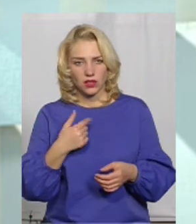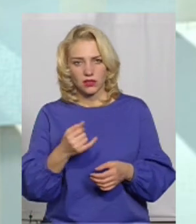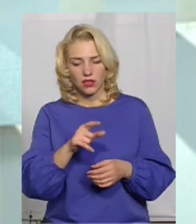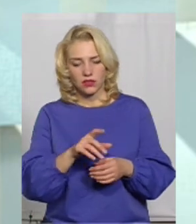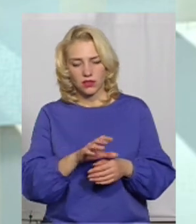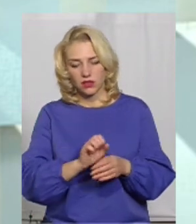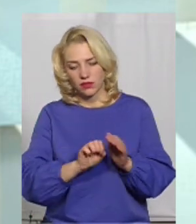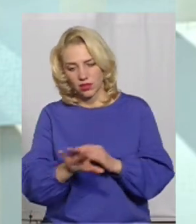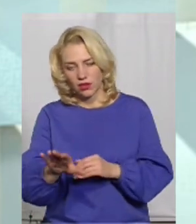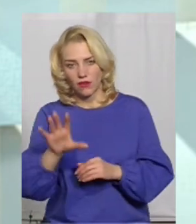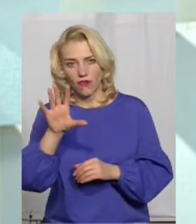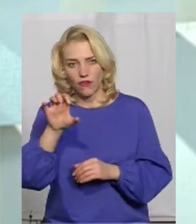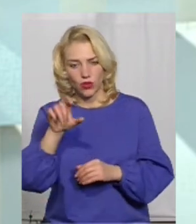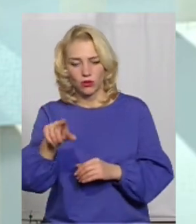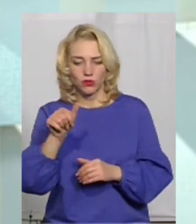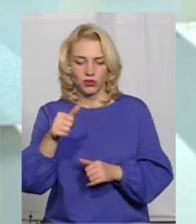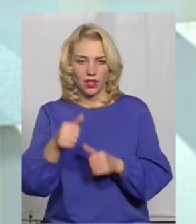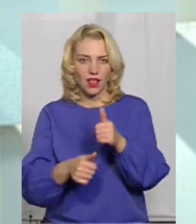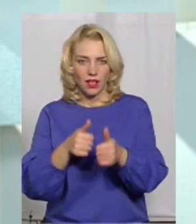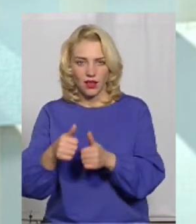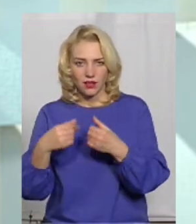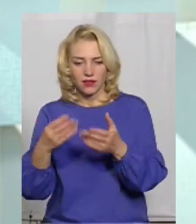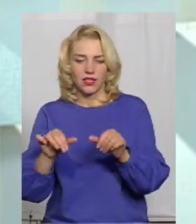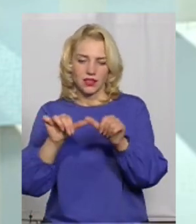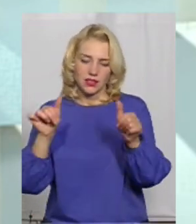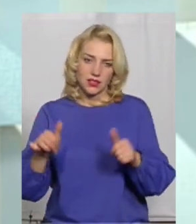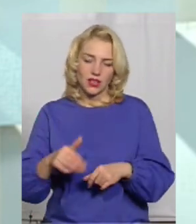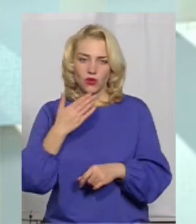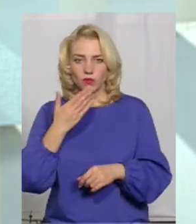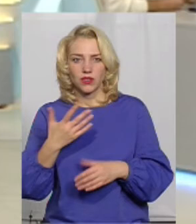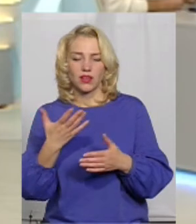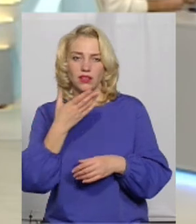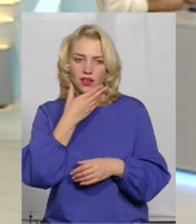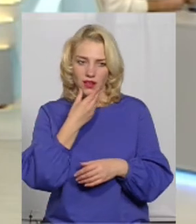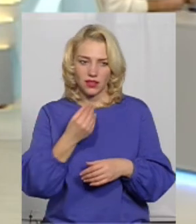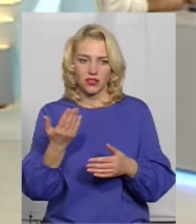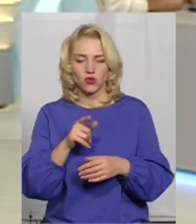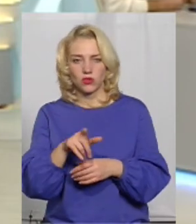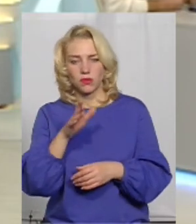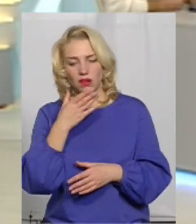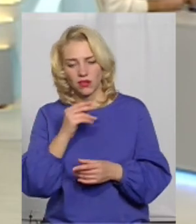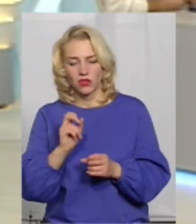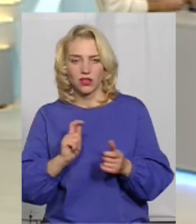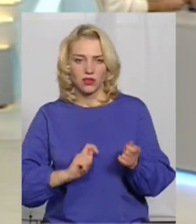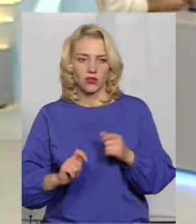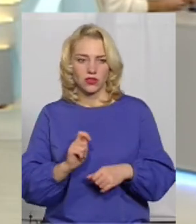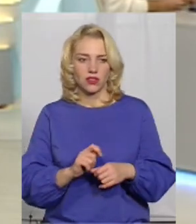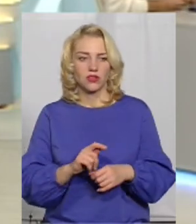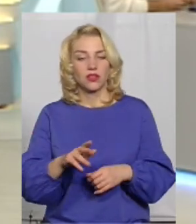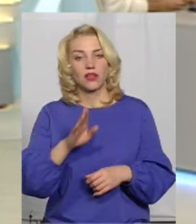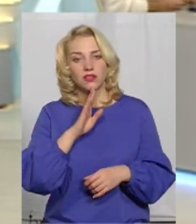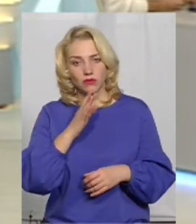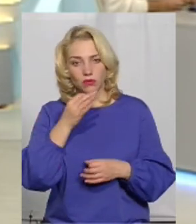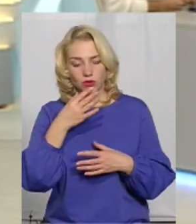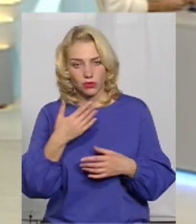твою фотографію, тебе будуть лайкати, тобі будуть сердечки, коментувати, яка ти гарненька, що там в тебе гарного, як ти одягнена. Їй